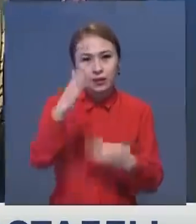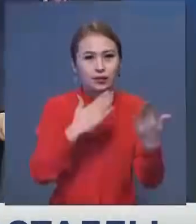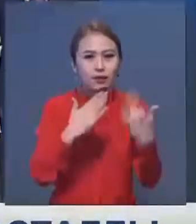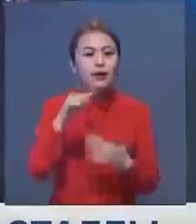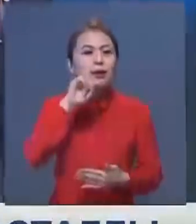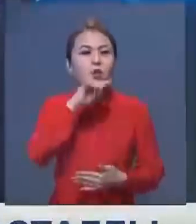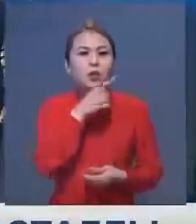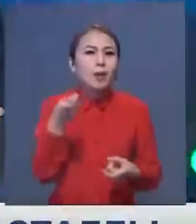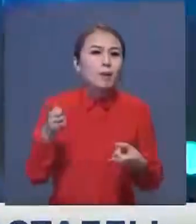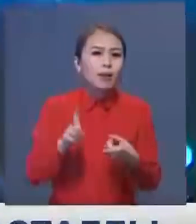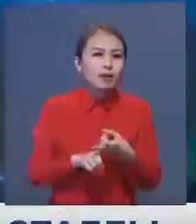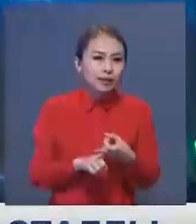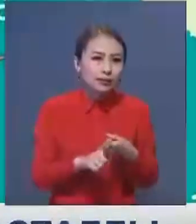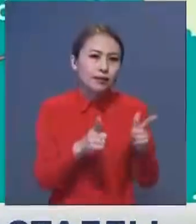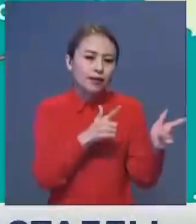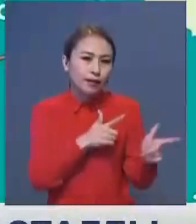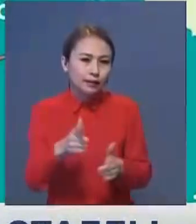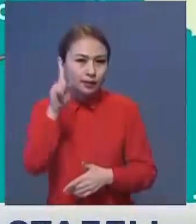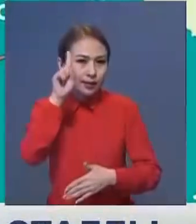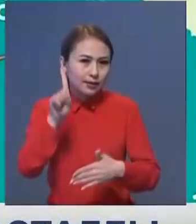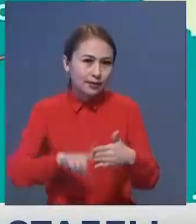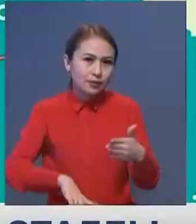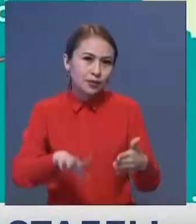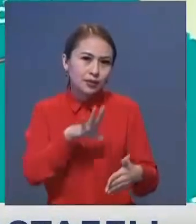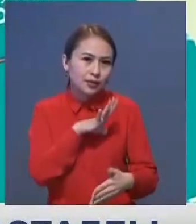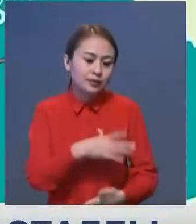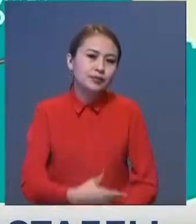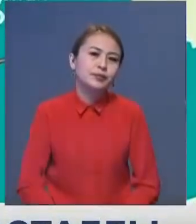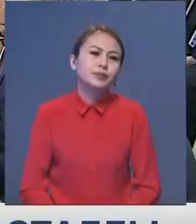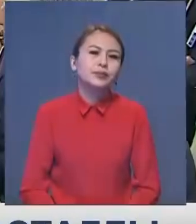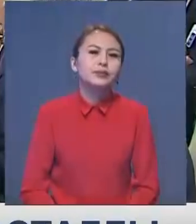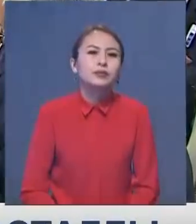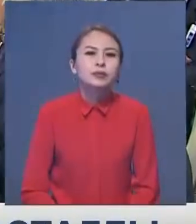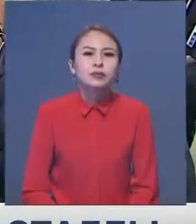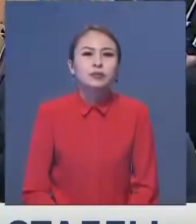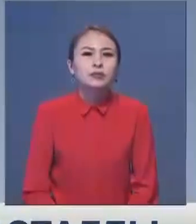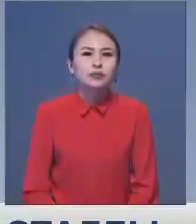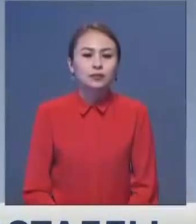ел арасындағы экономикалық байланыстарды нығайтатынына сенім білдірді.